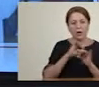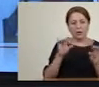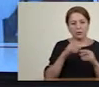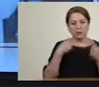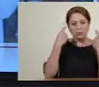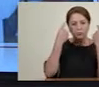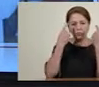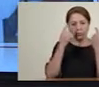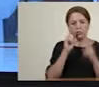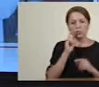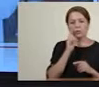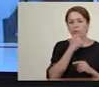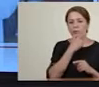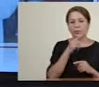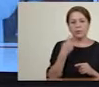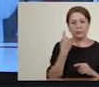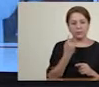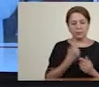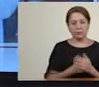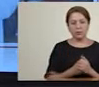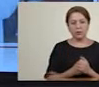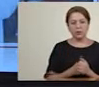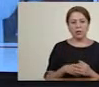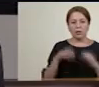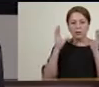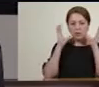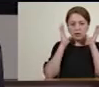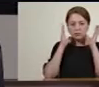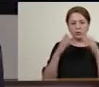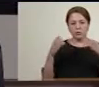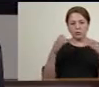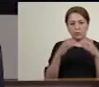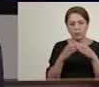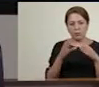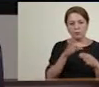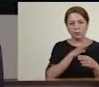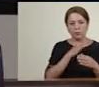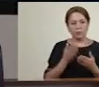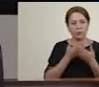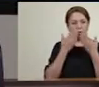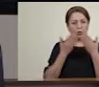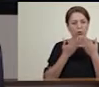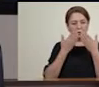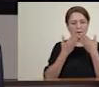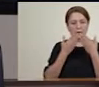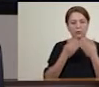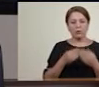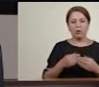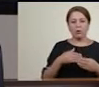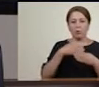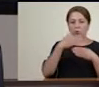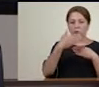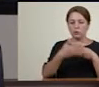allomadir. Namoz jamo bo'lib o'qilganda oldinda turuvchi